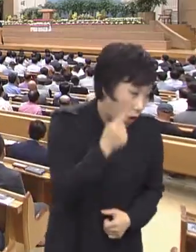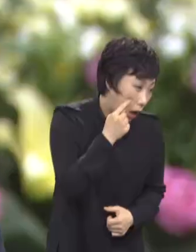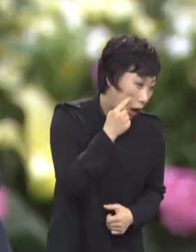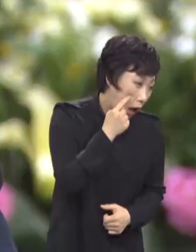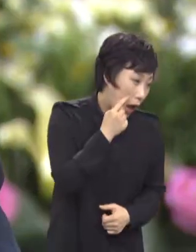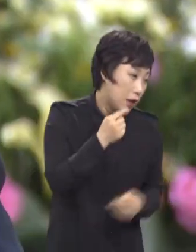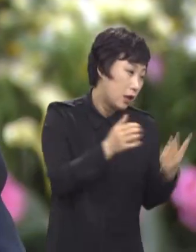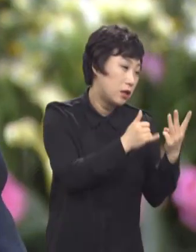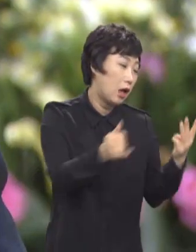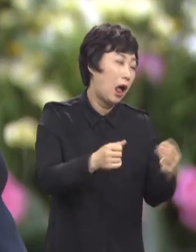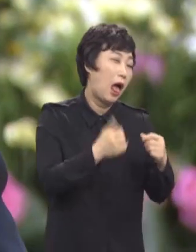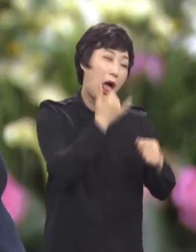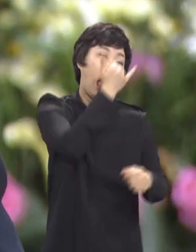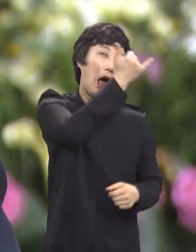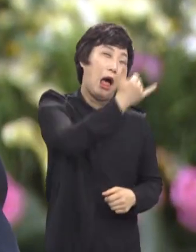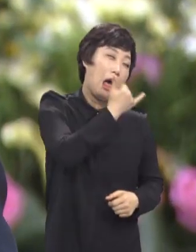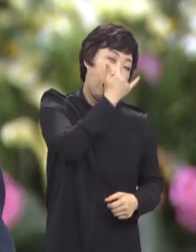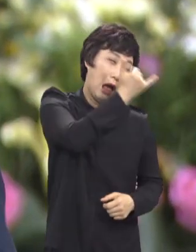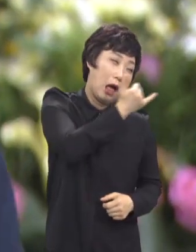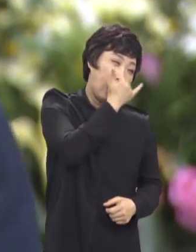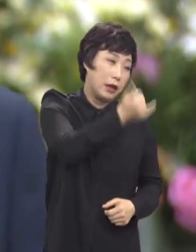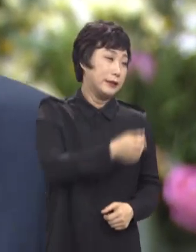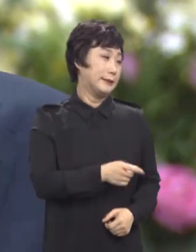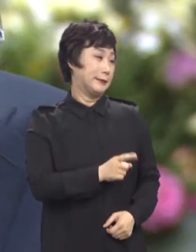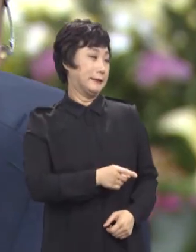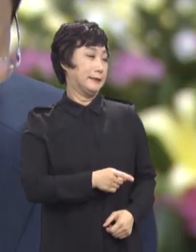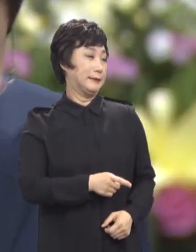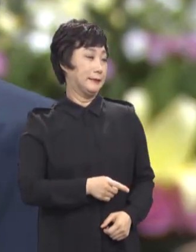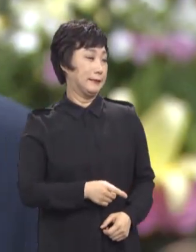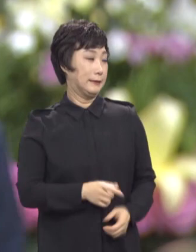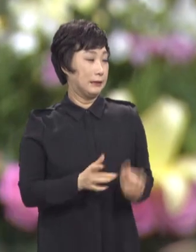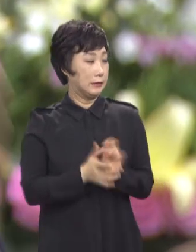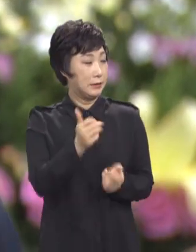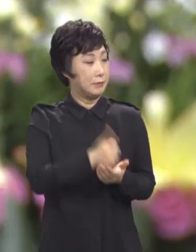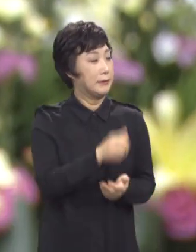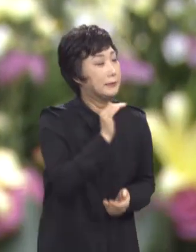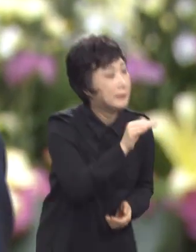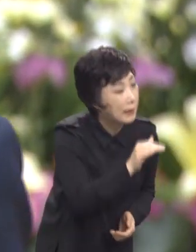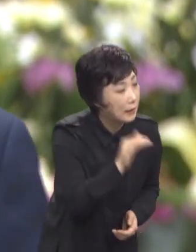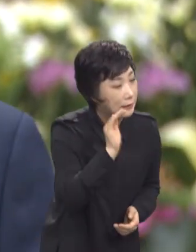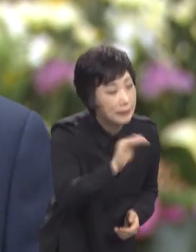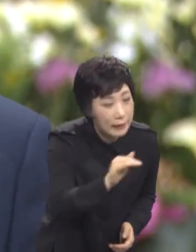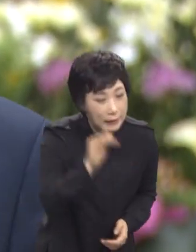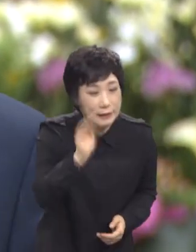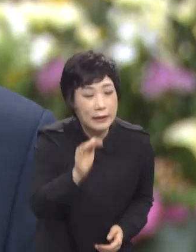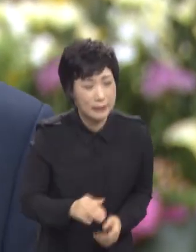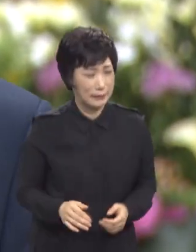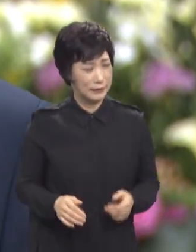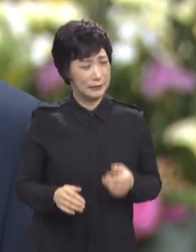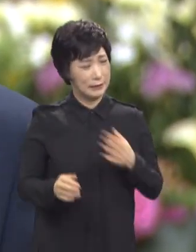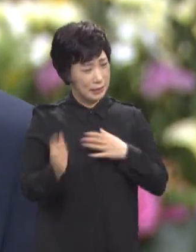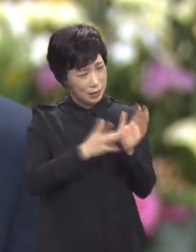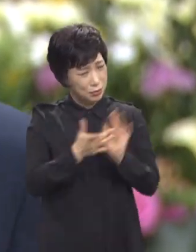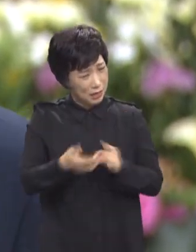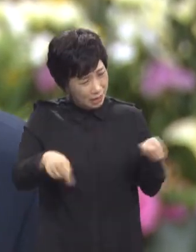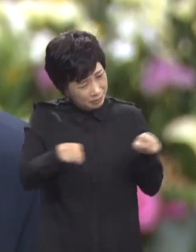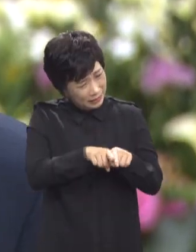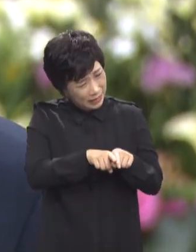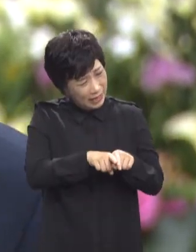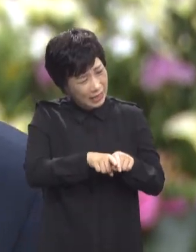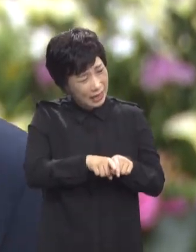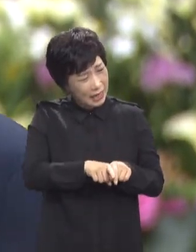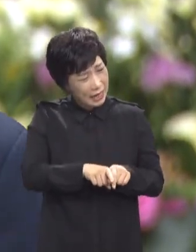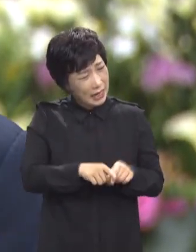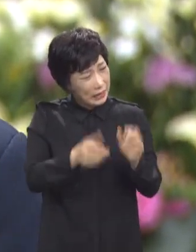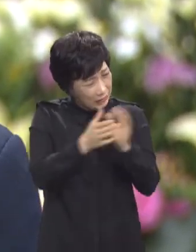깊이 자빠져 자는 거예요. 주님이 와서 깨워, 야, 나와 함께